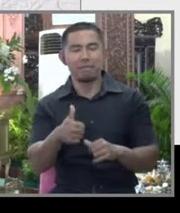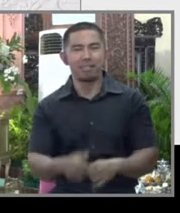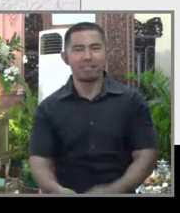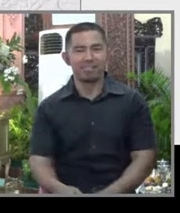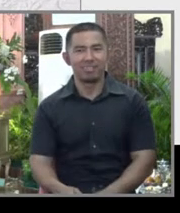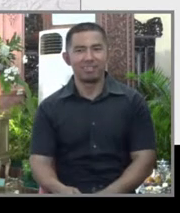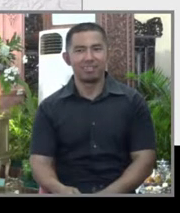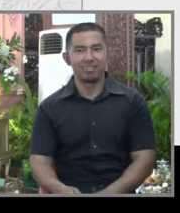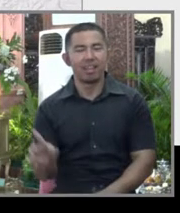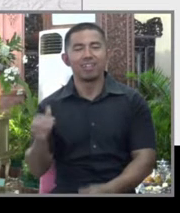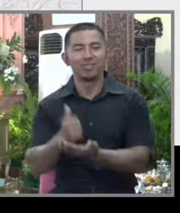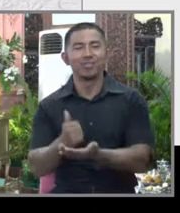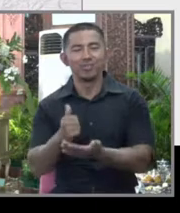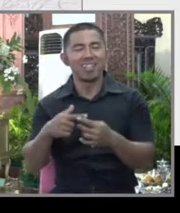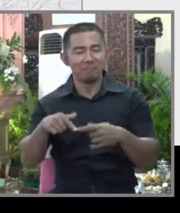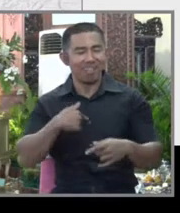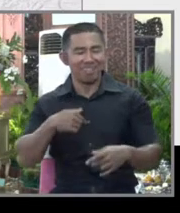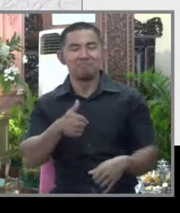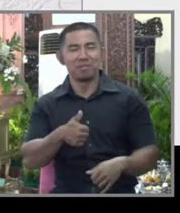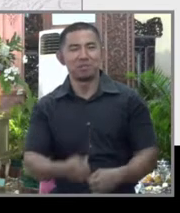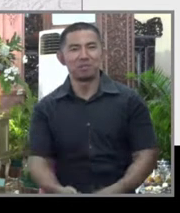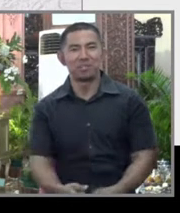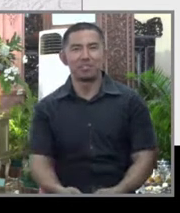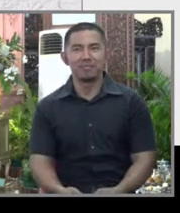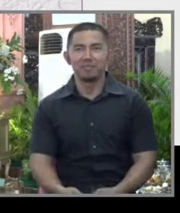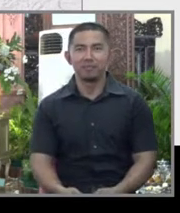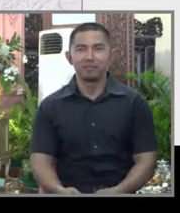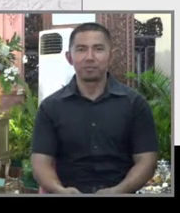Kita enggak punya tapi baik hati.